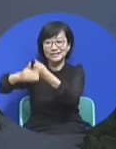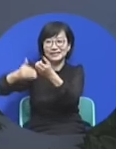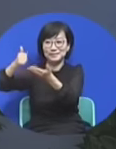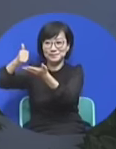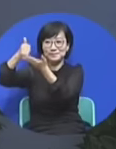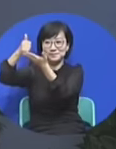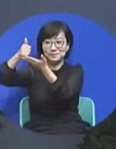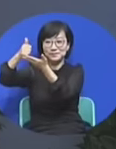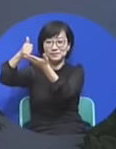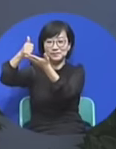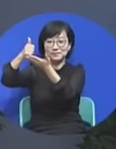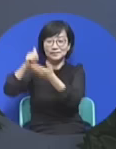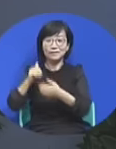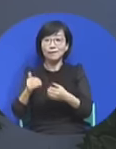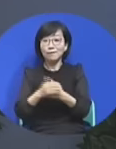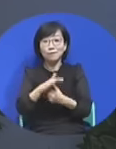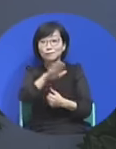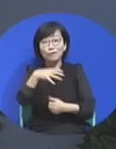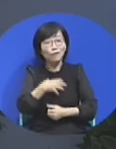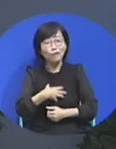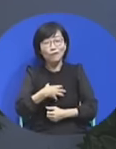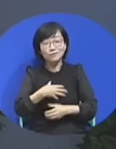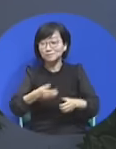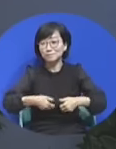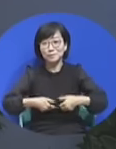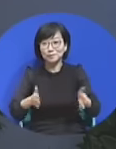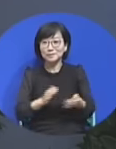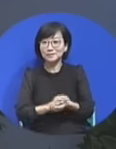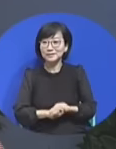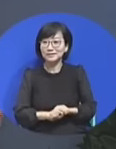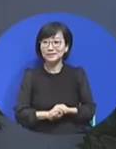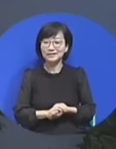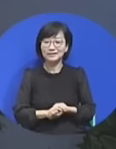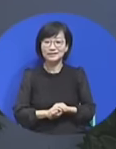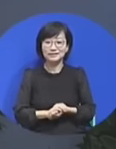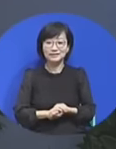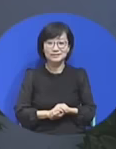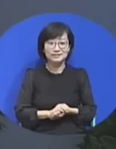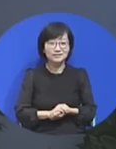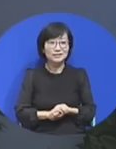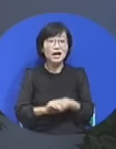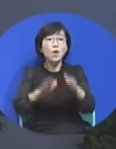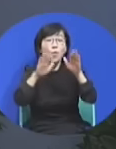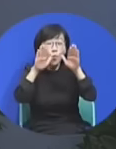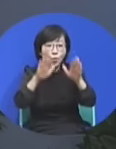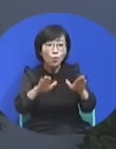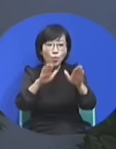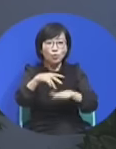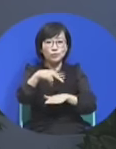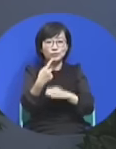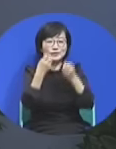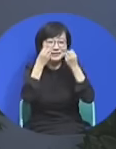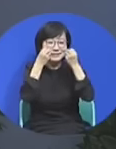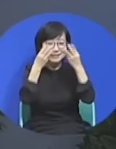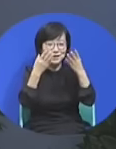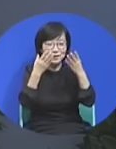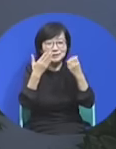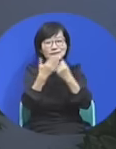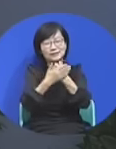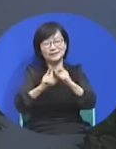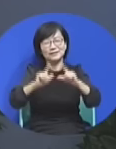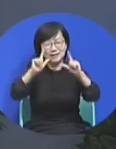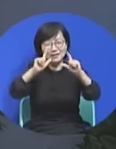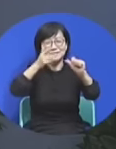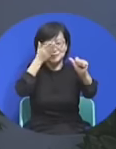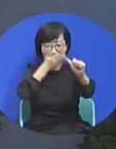God. 걱정할 거 없습니다. There's nothing to worry about. 오늘도 새로운 날이 되기를 기도합니다. We pray that